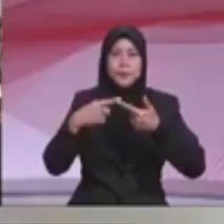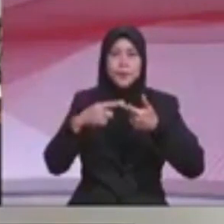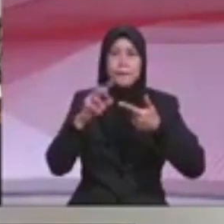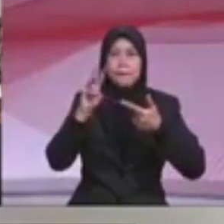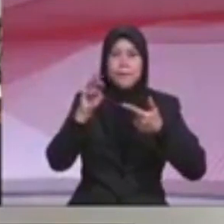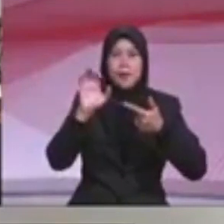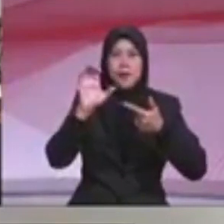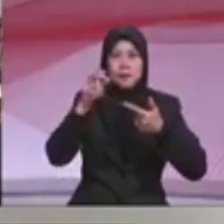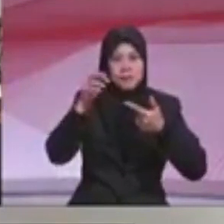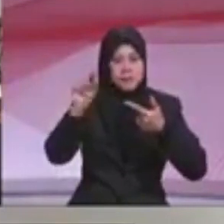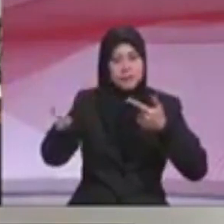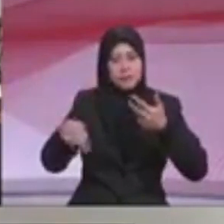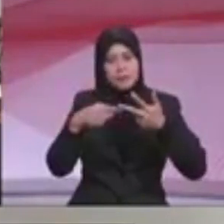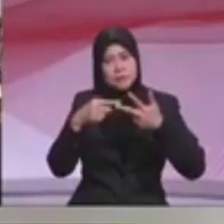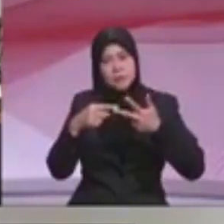Macang,